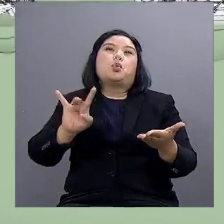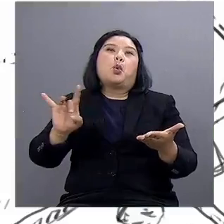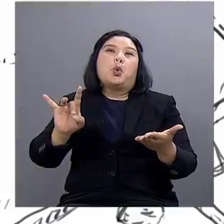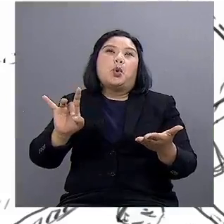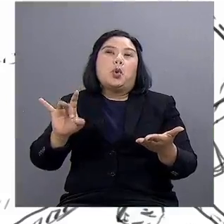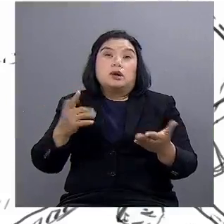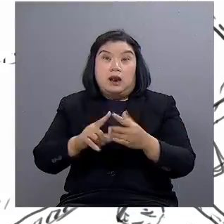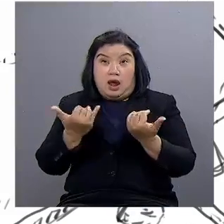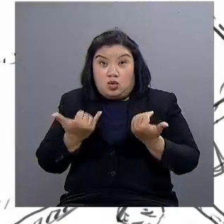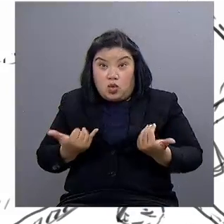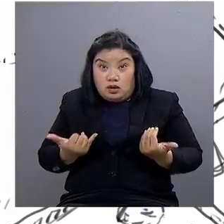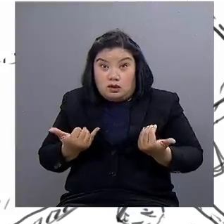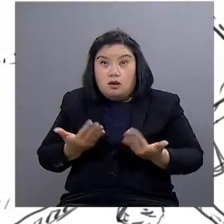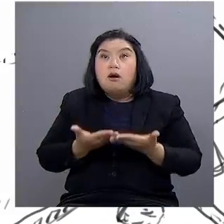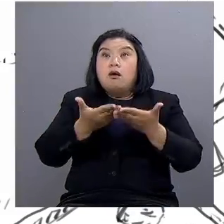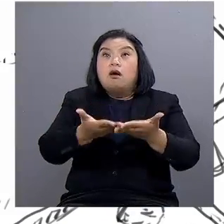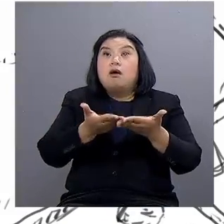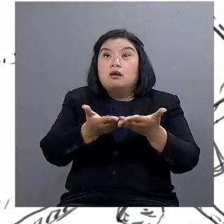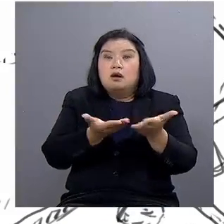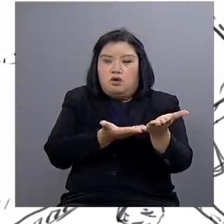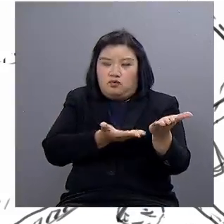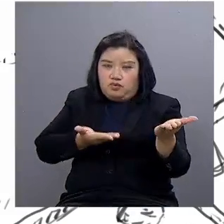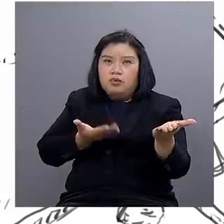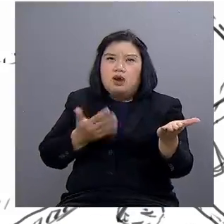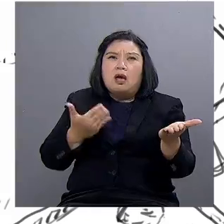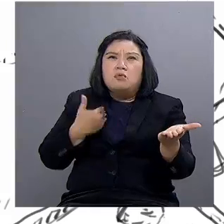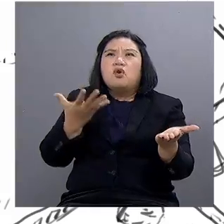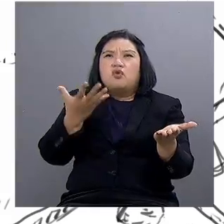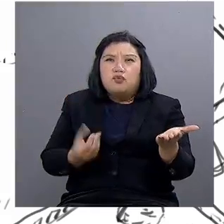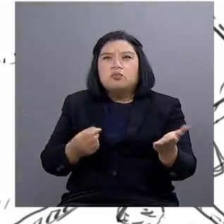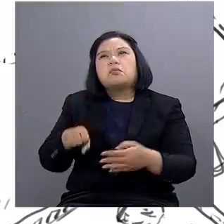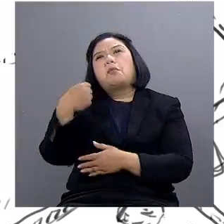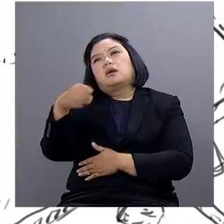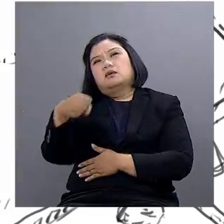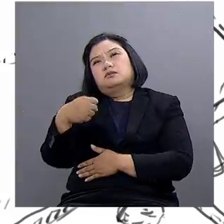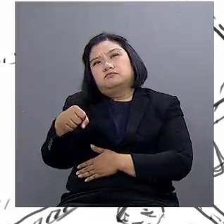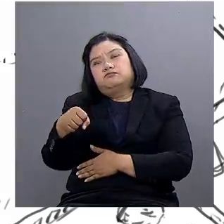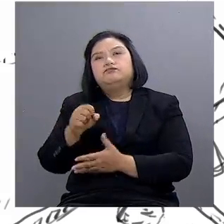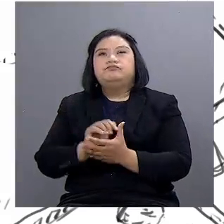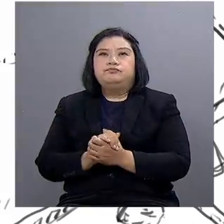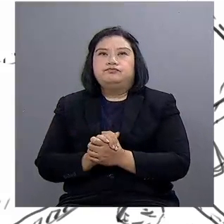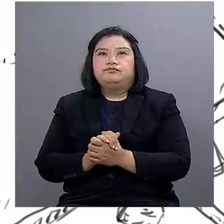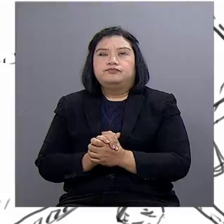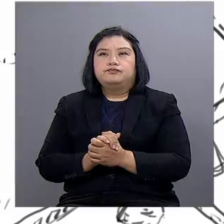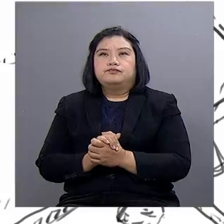บันในพื้นที่แถบนี้ลดลงไปเหลือไม่ถึง10ลำแล้ว